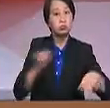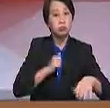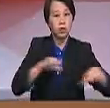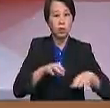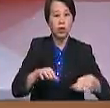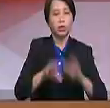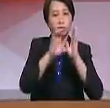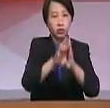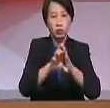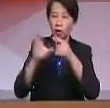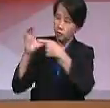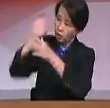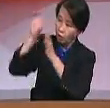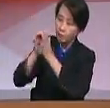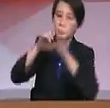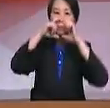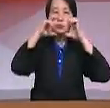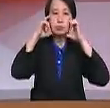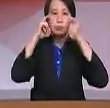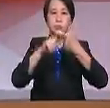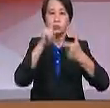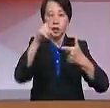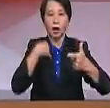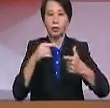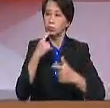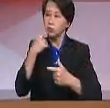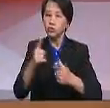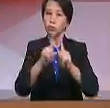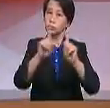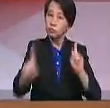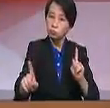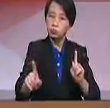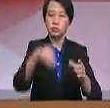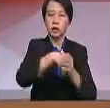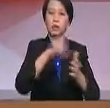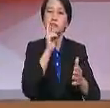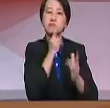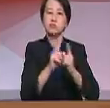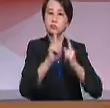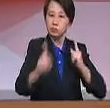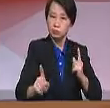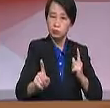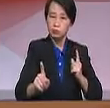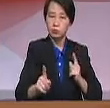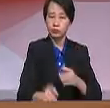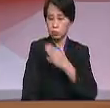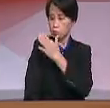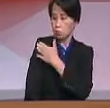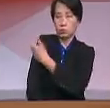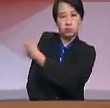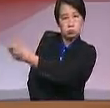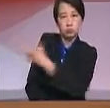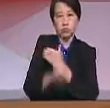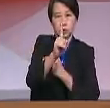Seperti memakai pelitup muka, pastikan jarak 1 meter di dalam restoran mereka daripada bahu ke bahu.